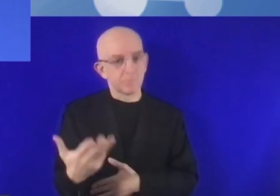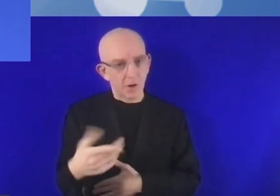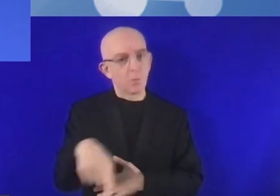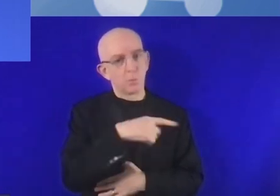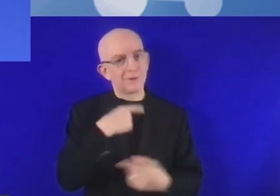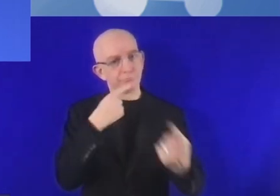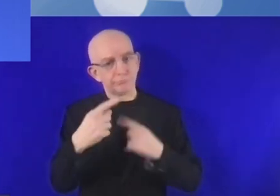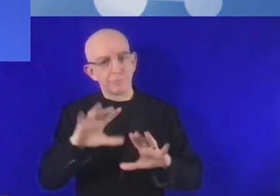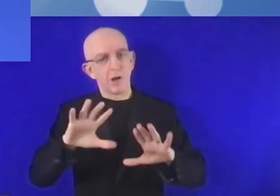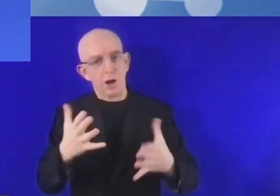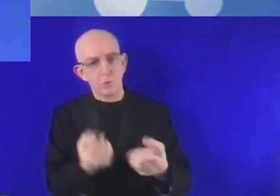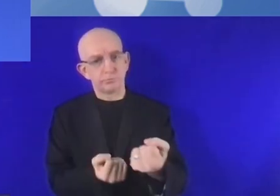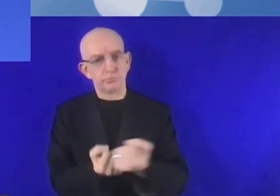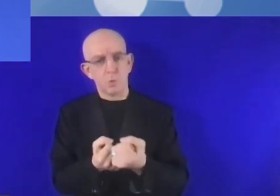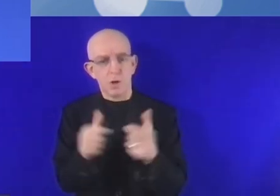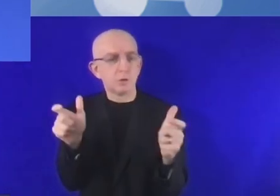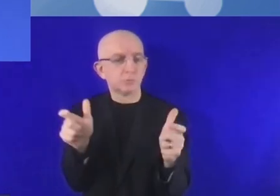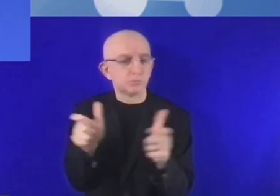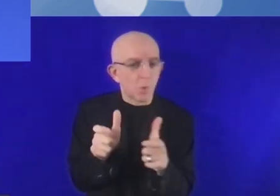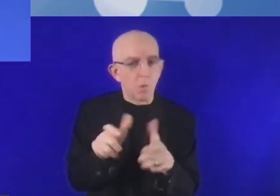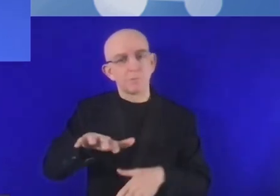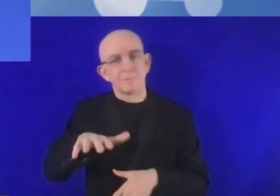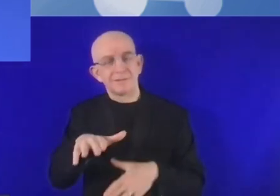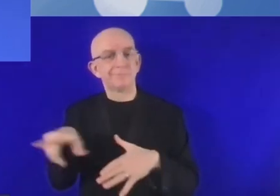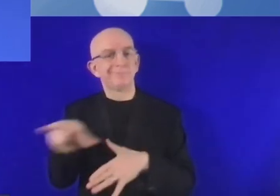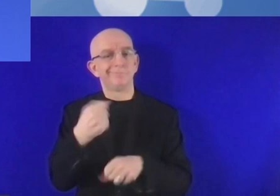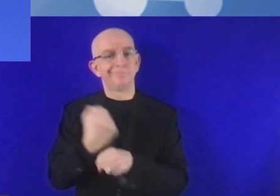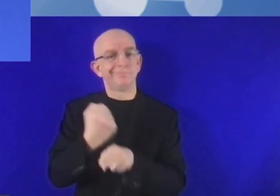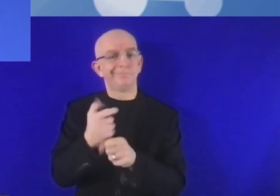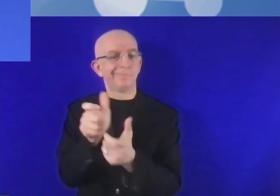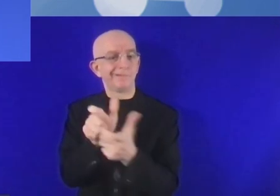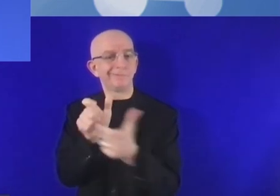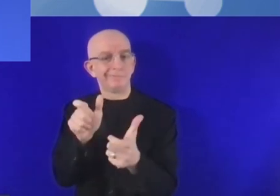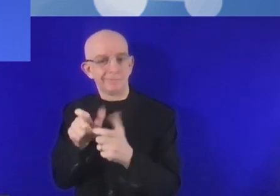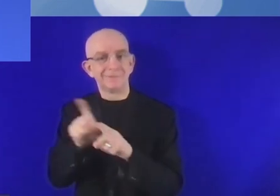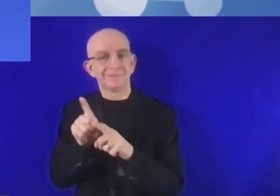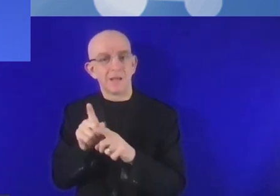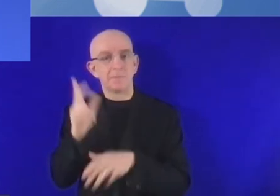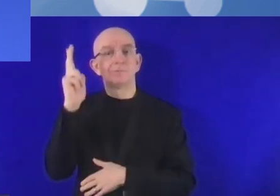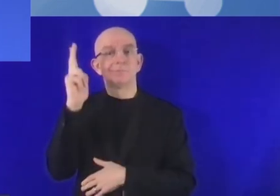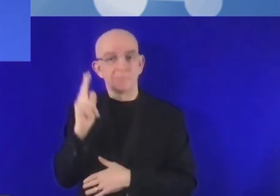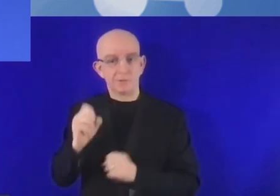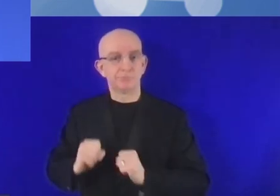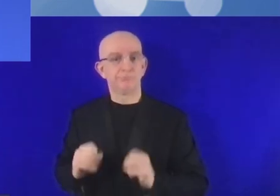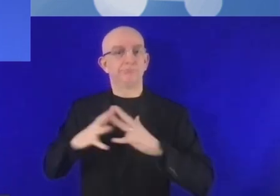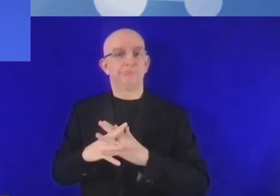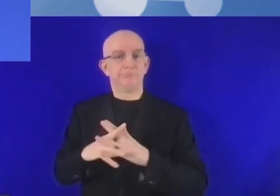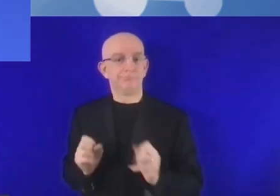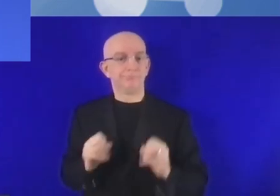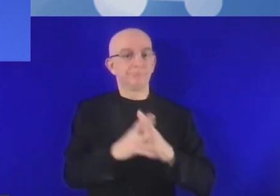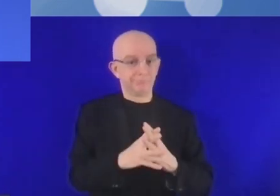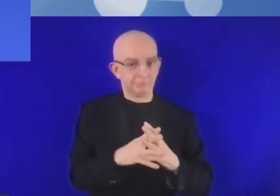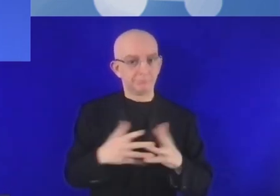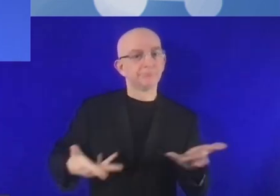IGF-ie. Bardzo ważny komponent, który został też wspomniany, nowy, zaproponowany przez Polskę w tym roku, czyli